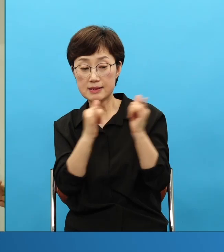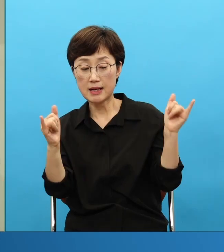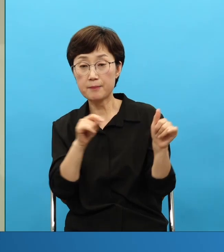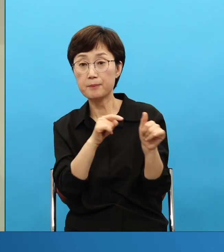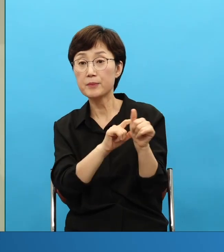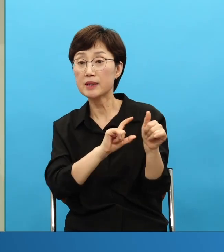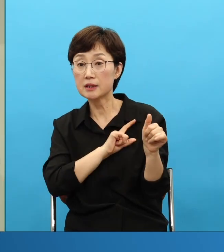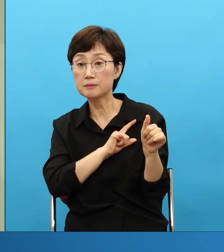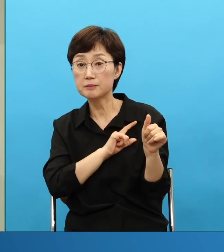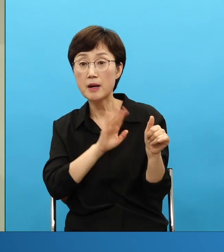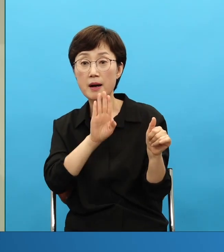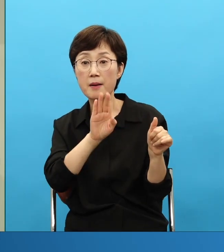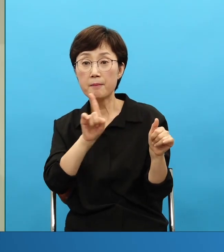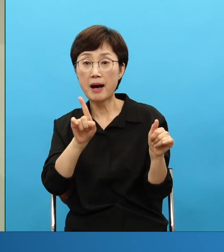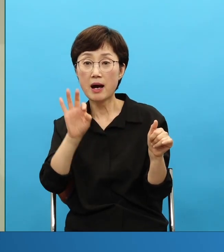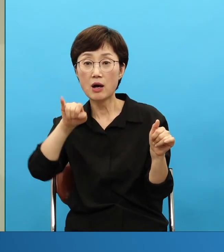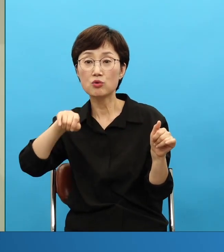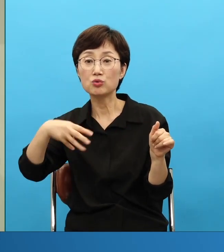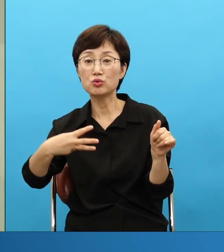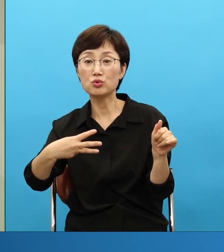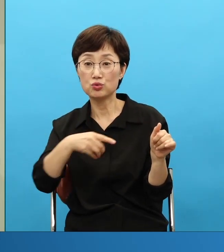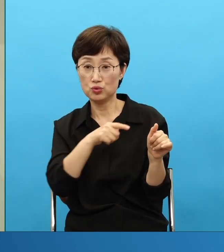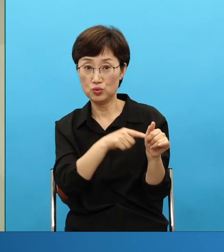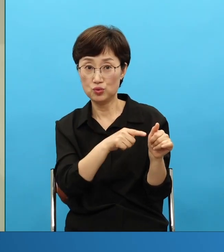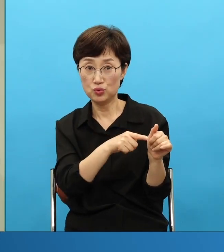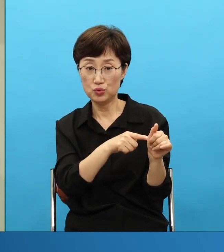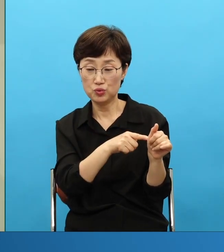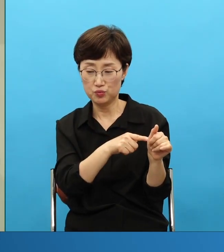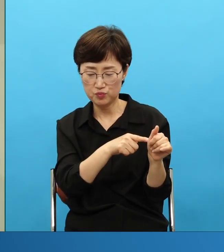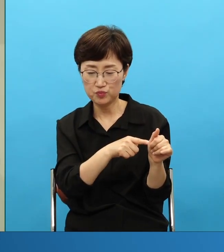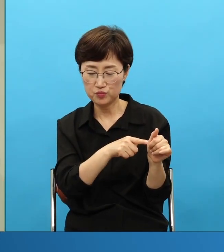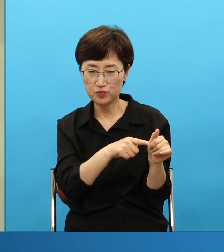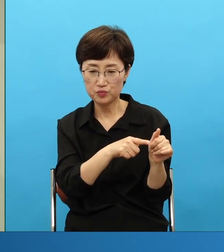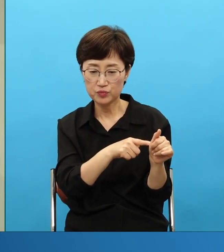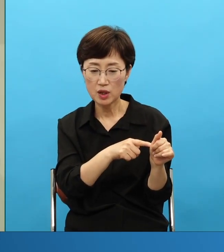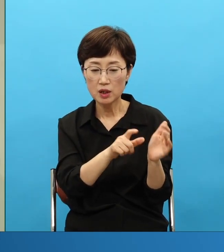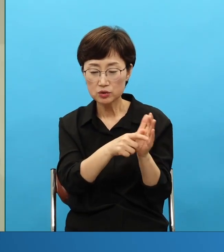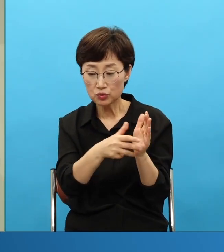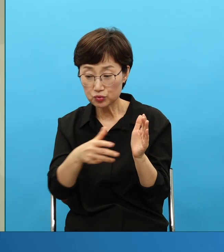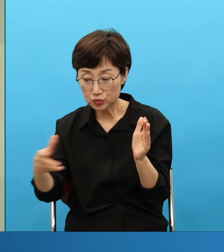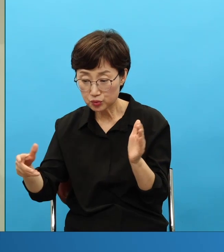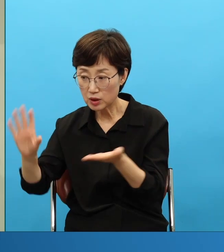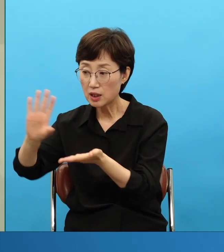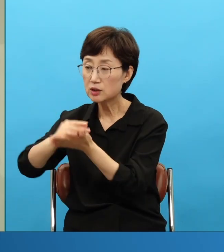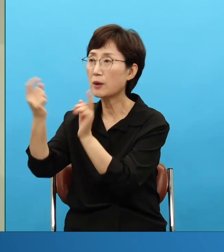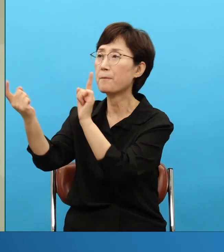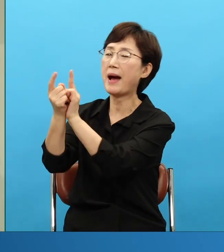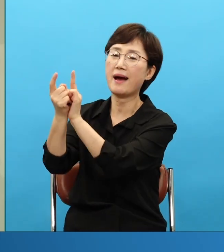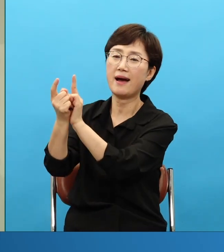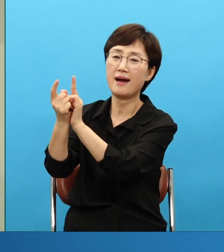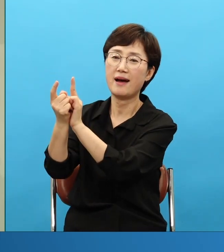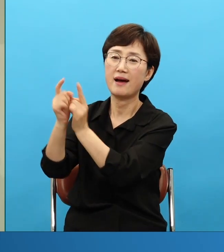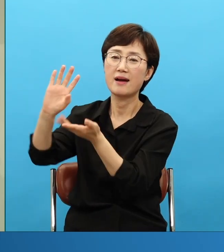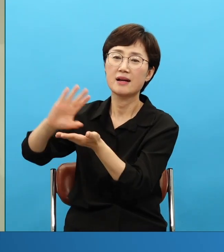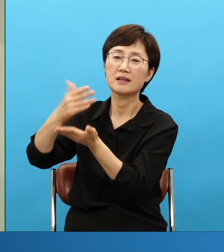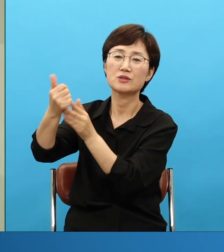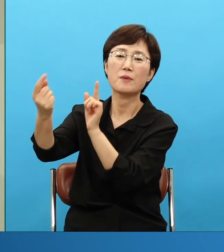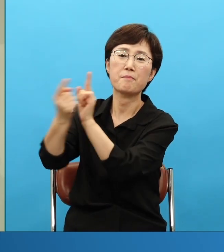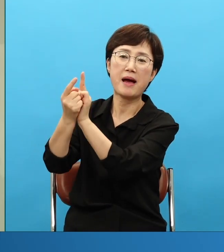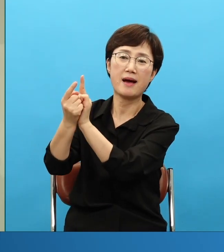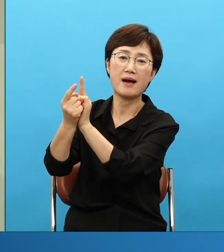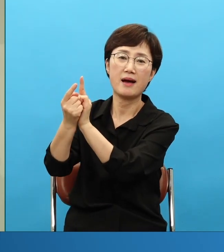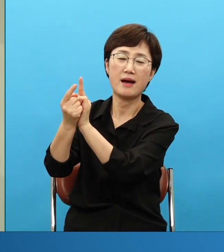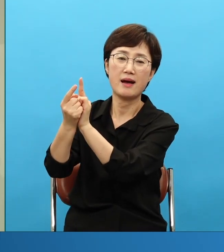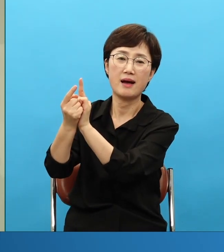정인으로 서 있던 바울이 그리스도를 만난 거예요. And the individual that appeared at that time, this Saul, who was standing as a witness during Stephen's death, he stands